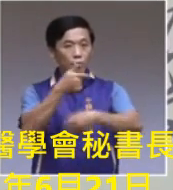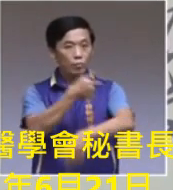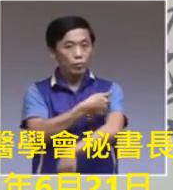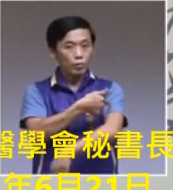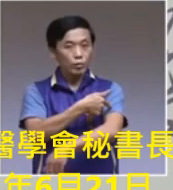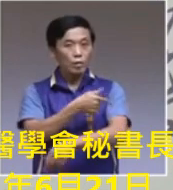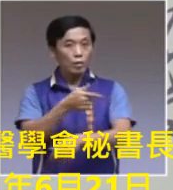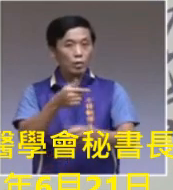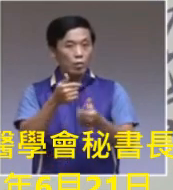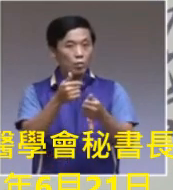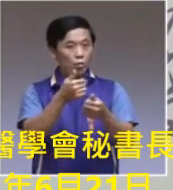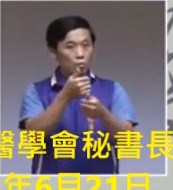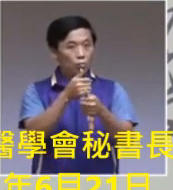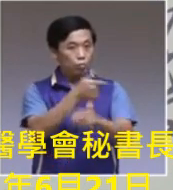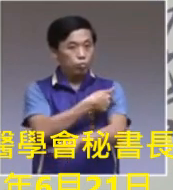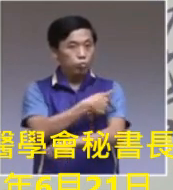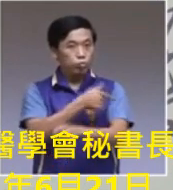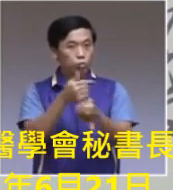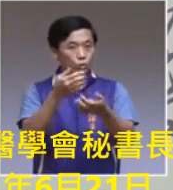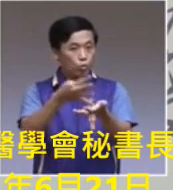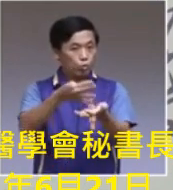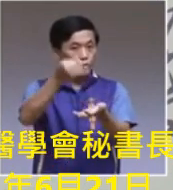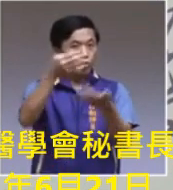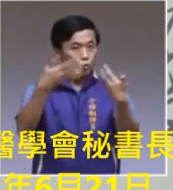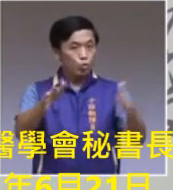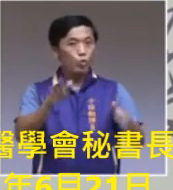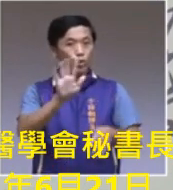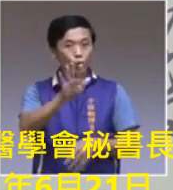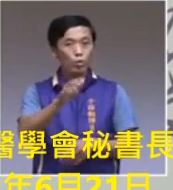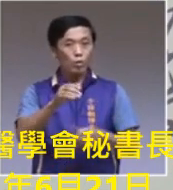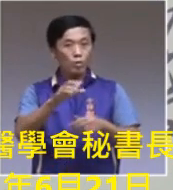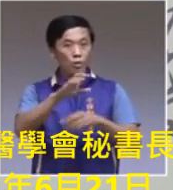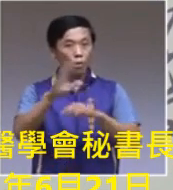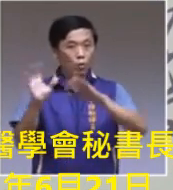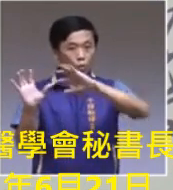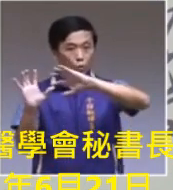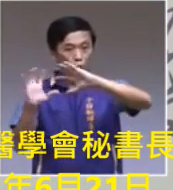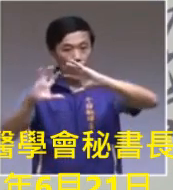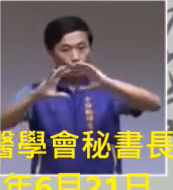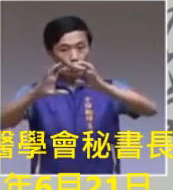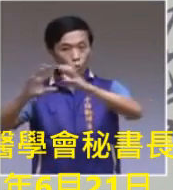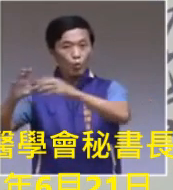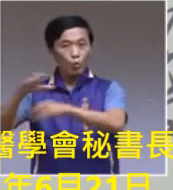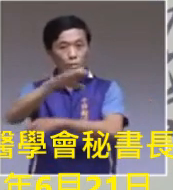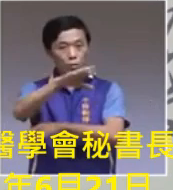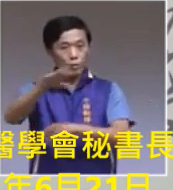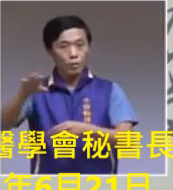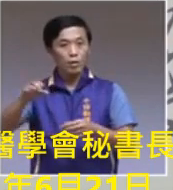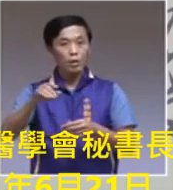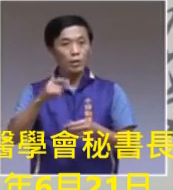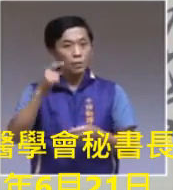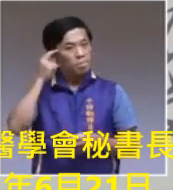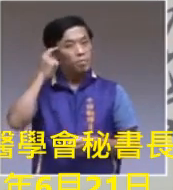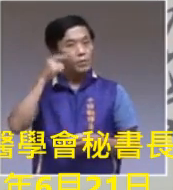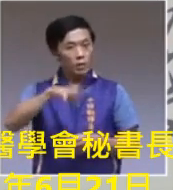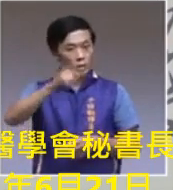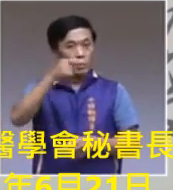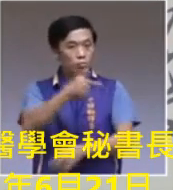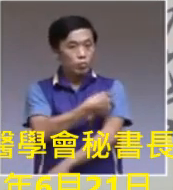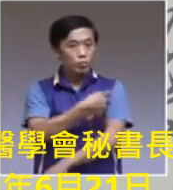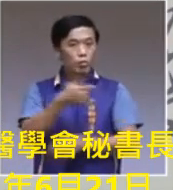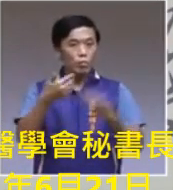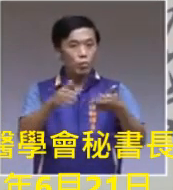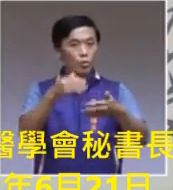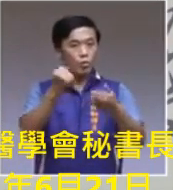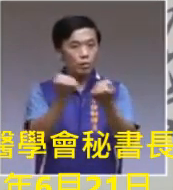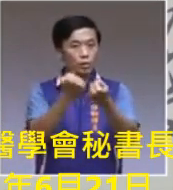所以部分的国家就建议能够优先考虑采用莫德纳疫苗的注射。那